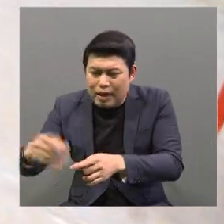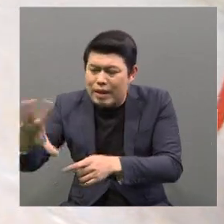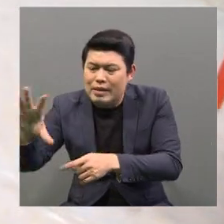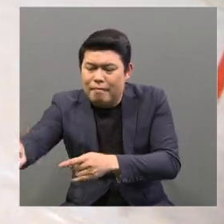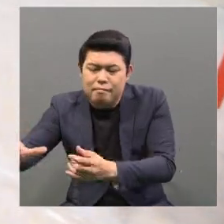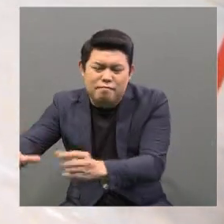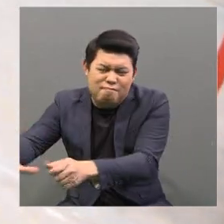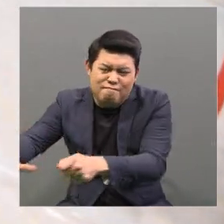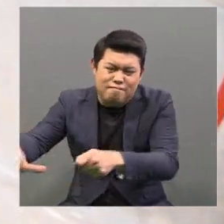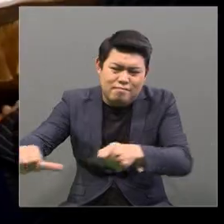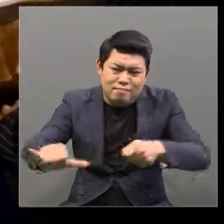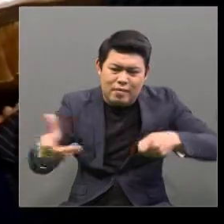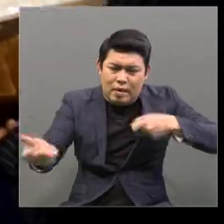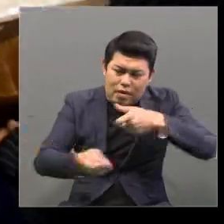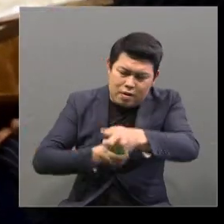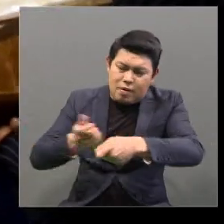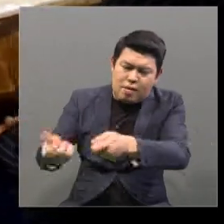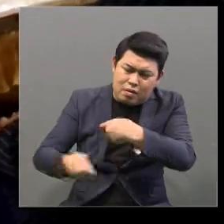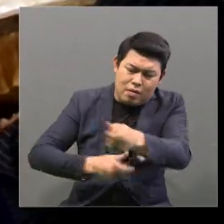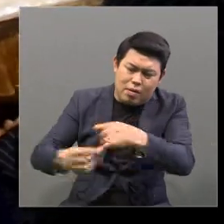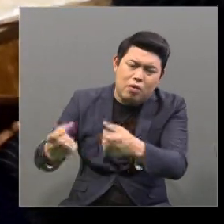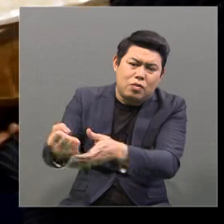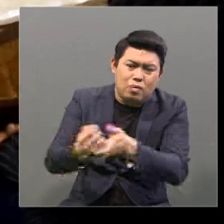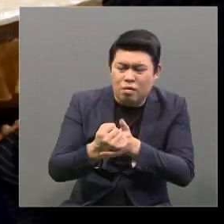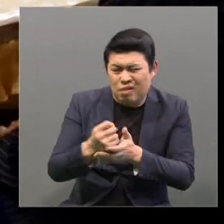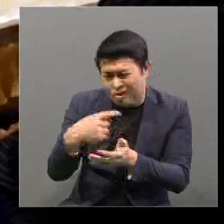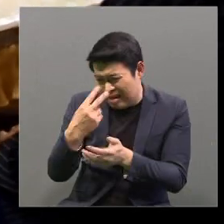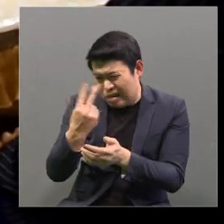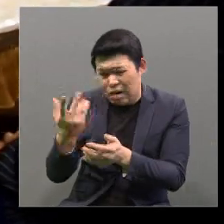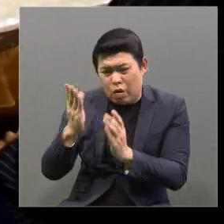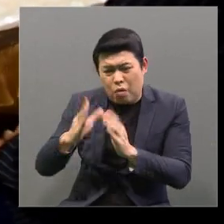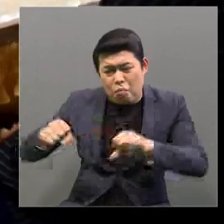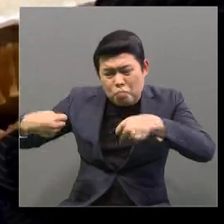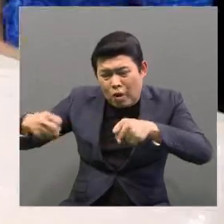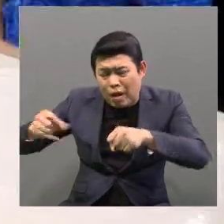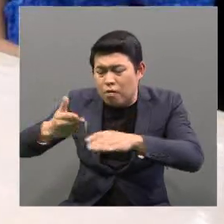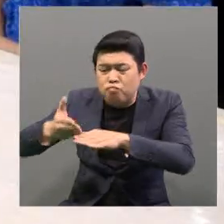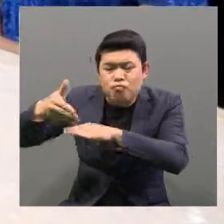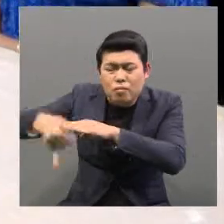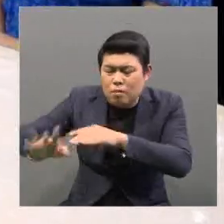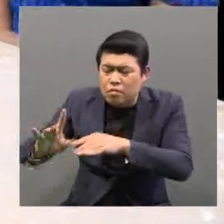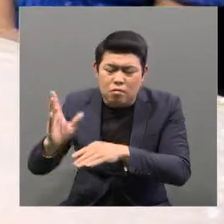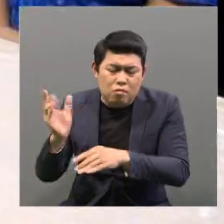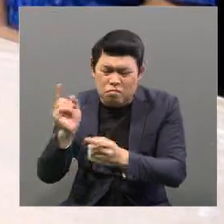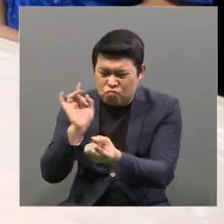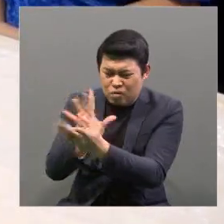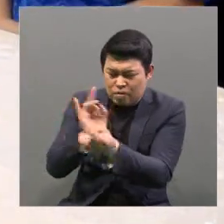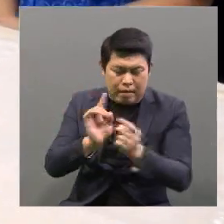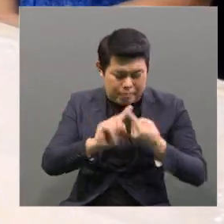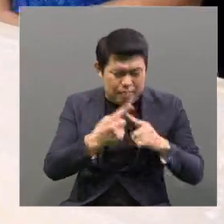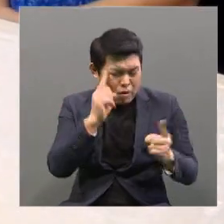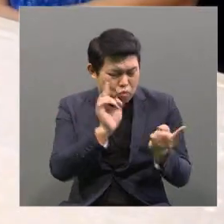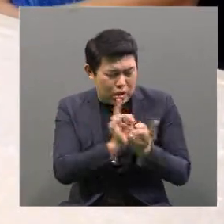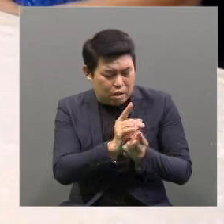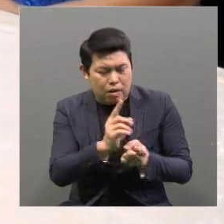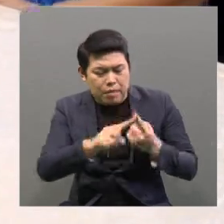นกระทั่งปลอดภัยทั้งหมดคือน้องเล่าอย่างนี้ว่าจริงๆแล้วอ่ะไม่ได้รู้จักกับคนที่ขี่มอเตอร์ไซค์ที่ตกน้ำนะแต่รู้จักกับเพื่อนอีกคนที่มาด้วยที่ลง